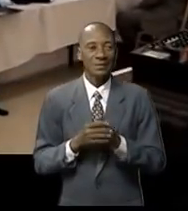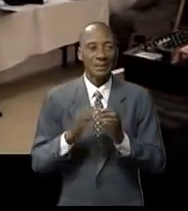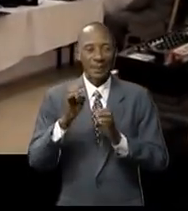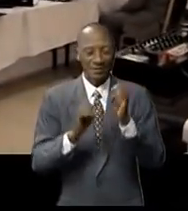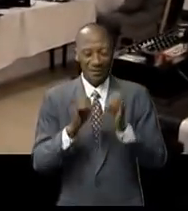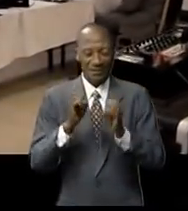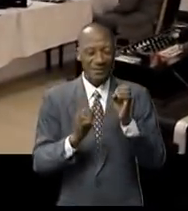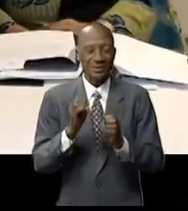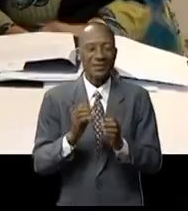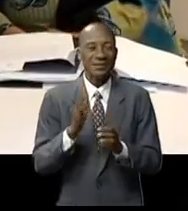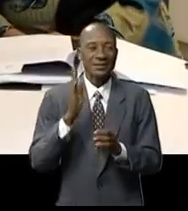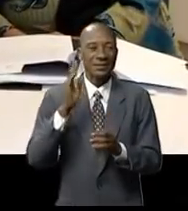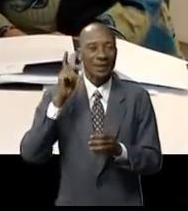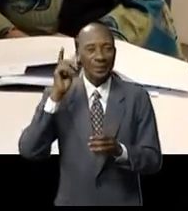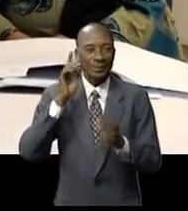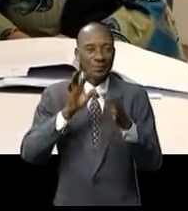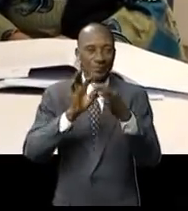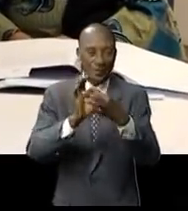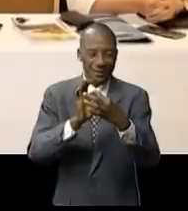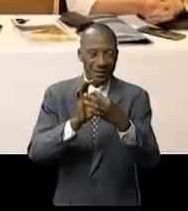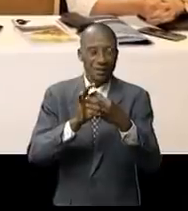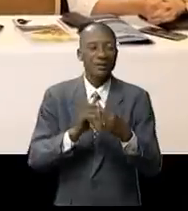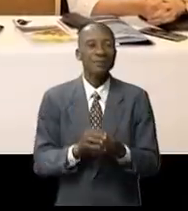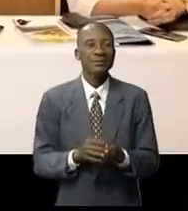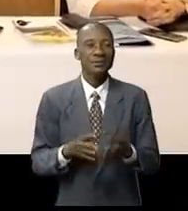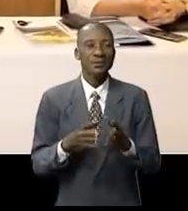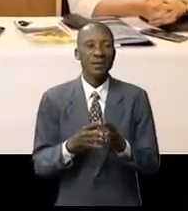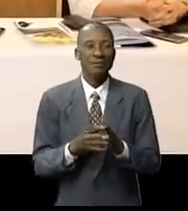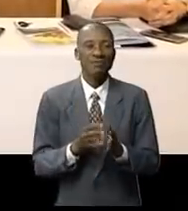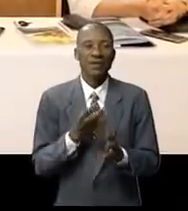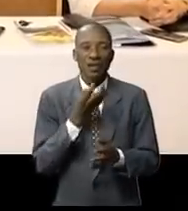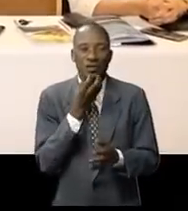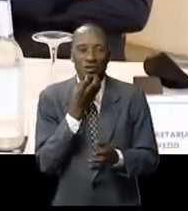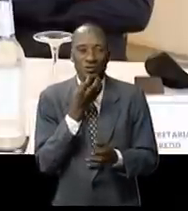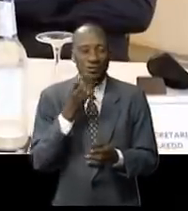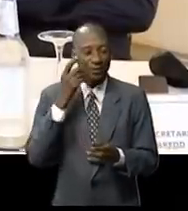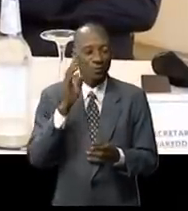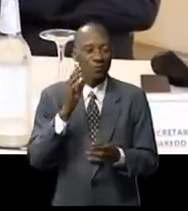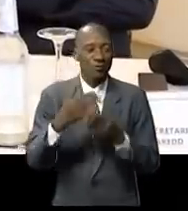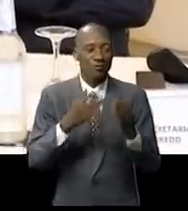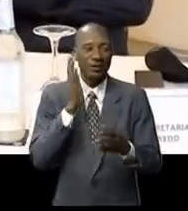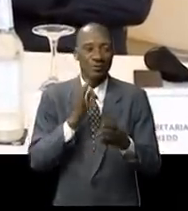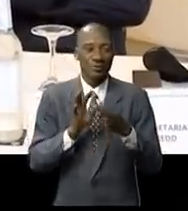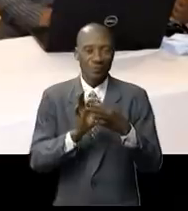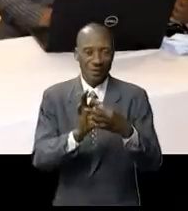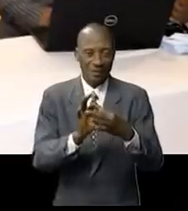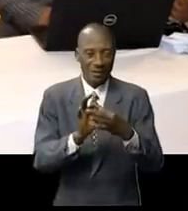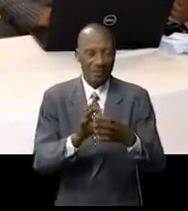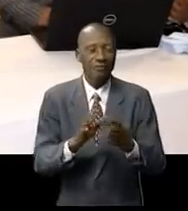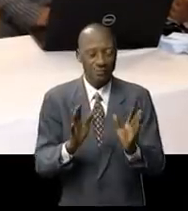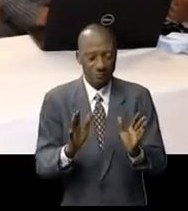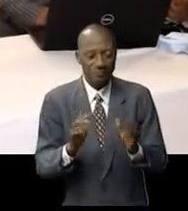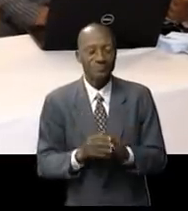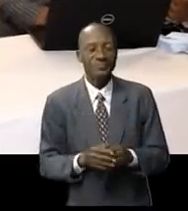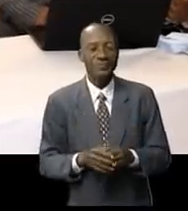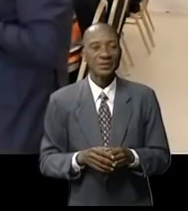partenariat RDC-CAFI et cadrage des négociations du second partenariat pour les forêts d'Afrique centrale a permis au nouveau gouvernement